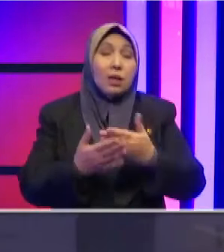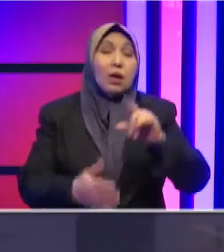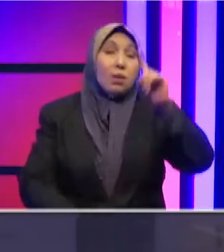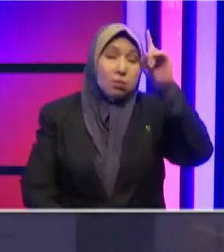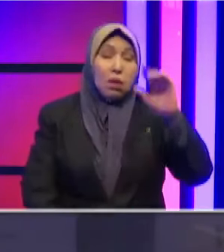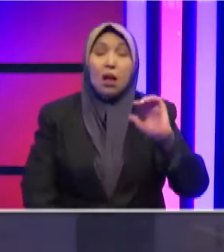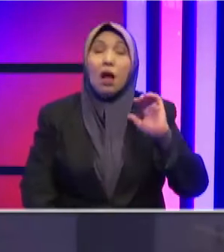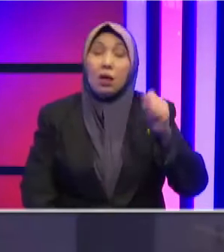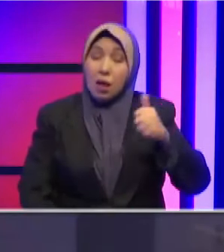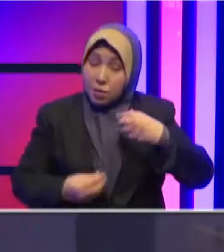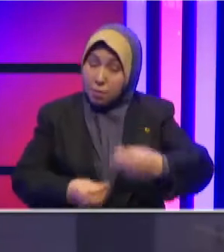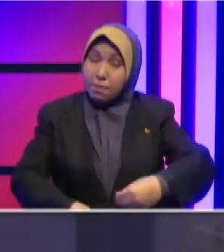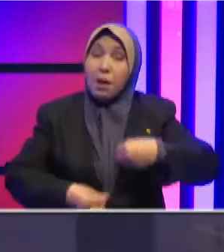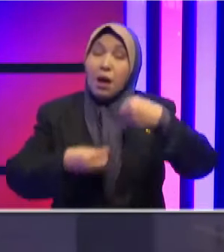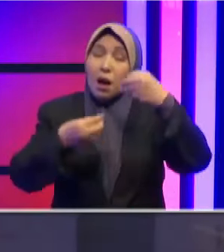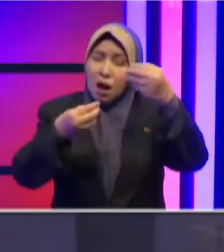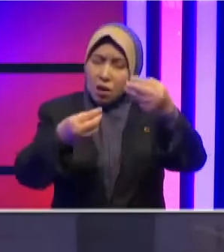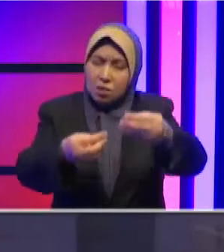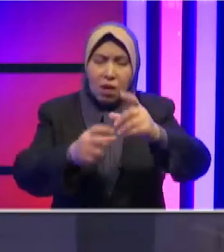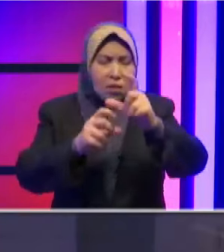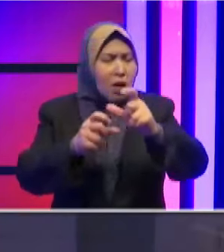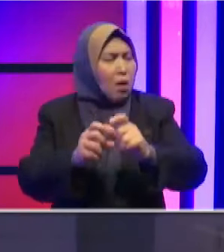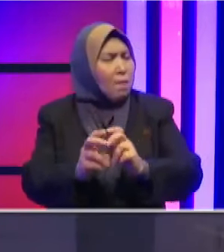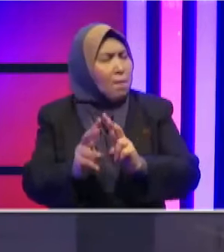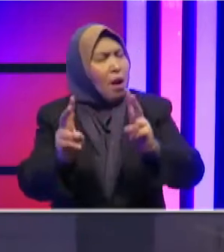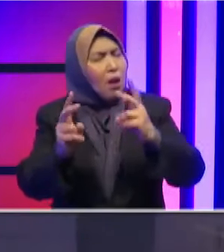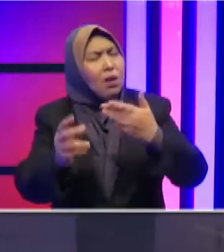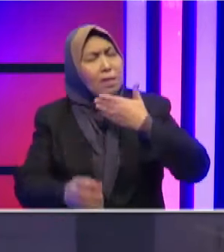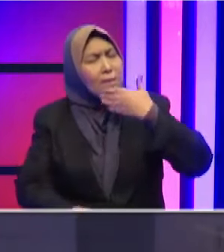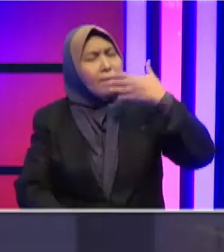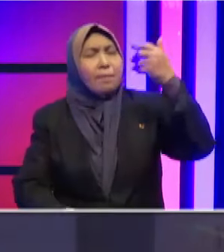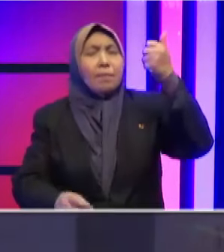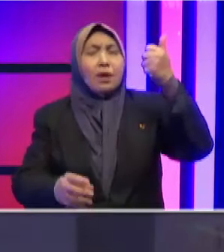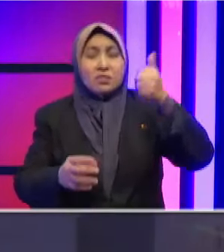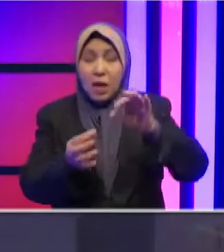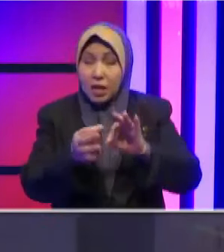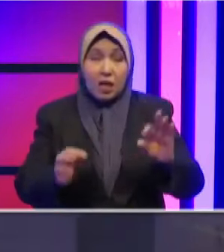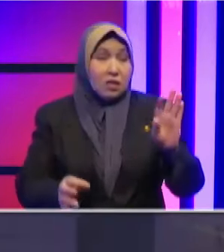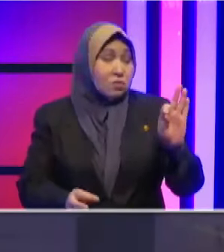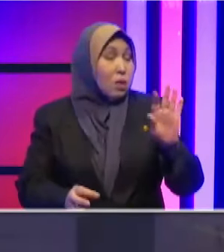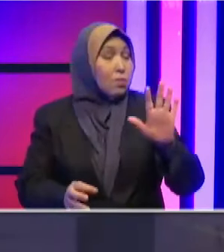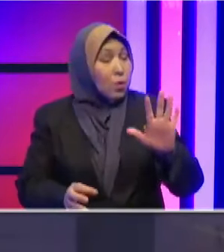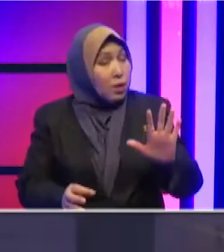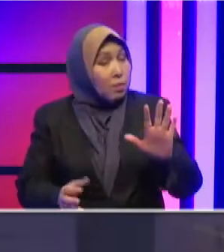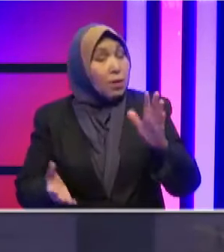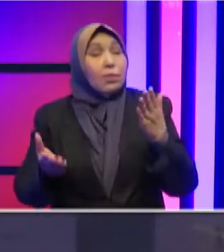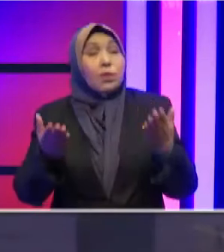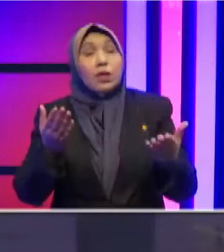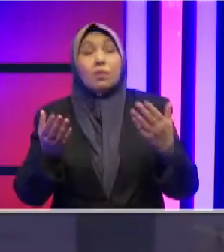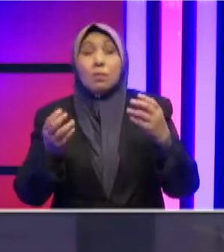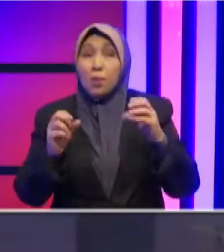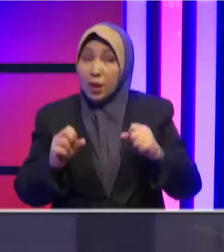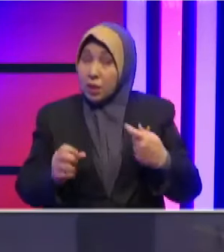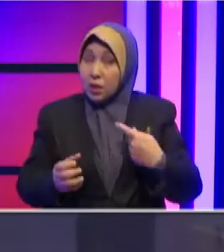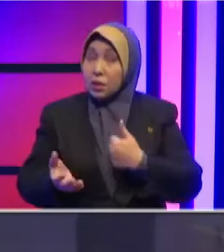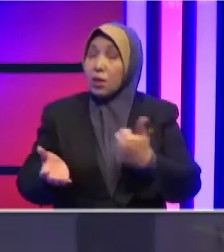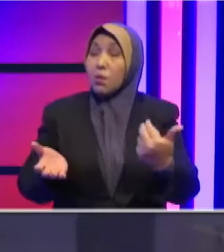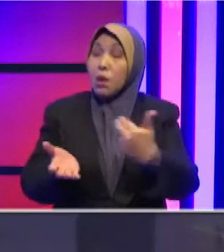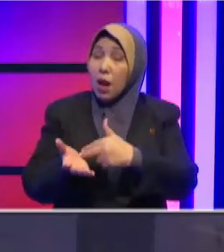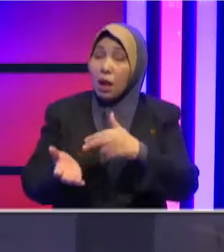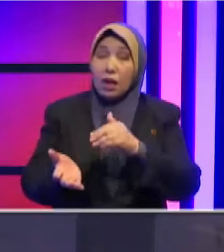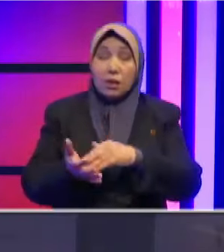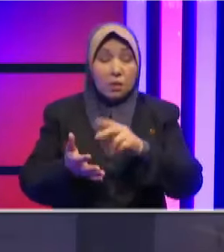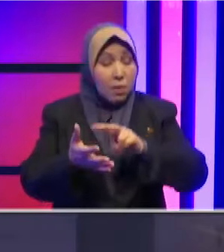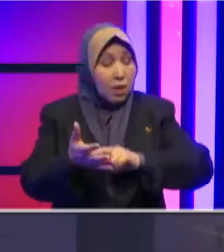akan beri ganjaran yang terbaik ayat 95 mungkin boleh kita ulang sedikit Ustad